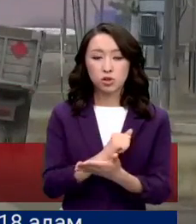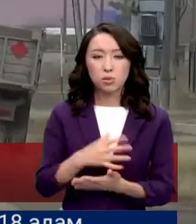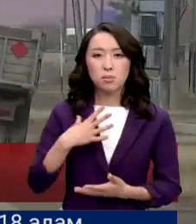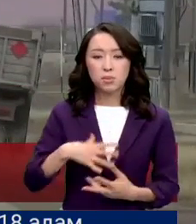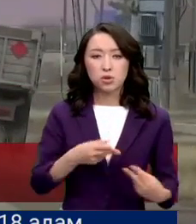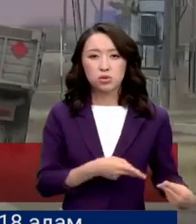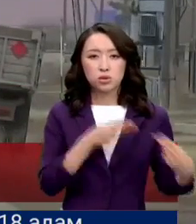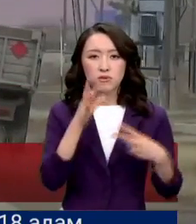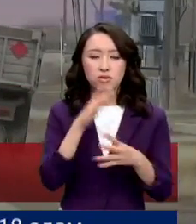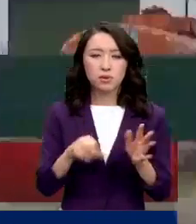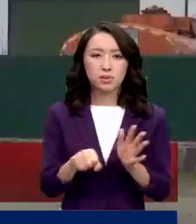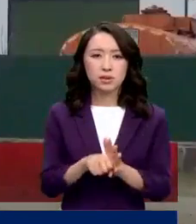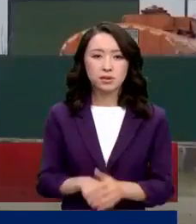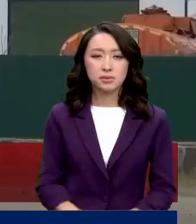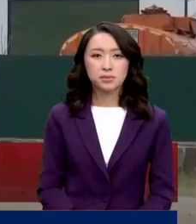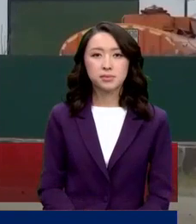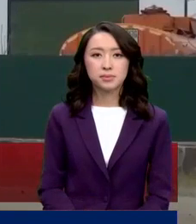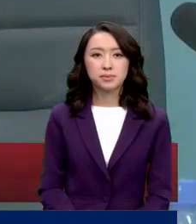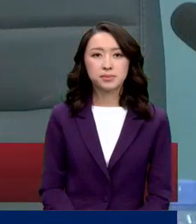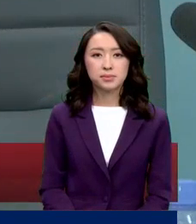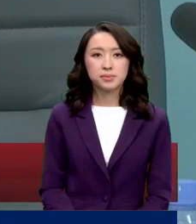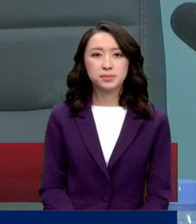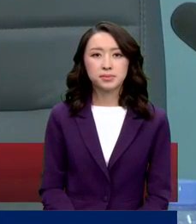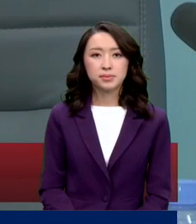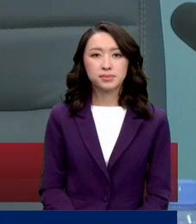приходится тратить время на дорогу.